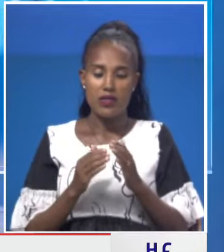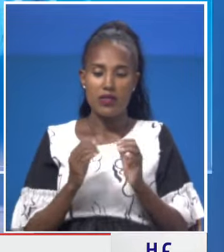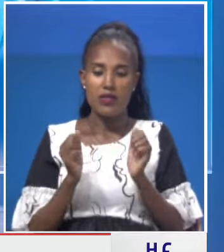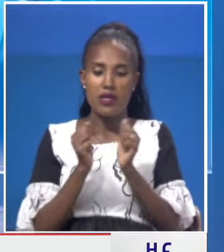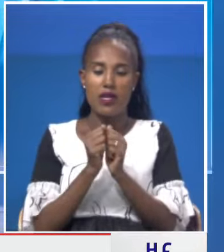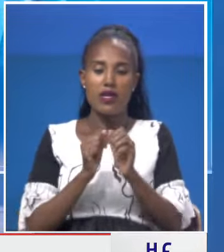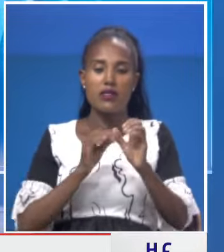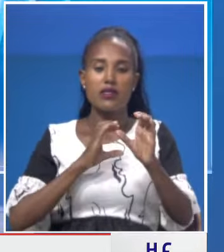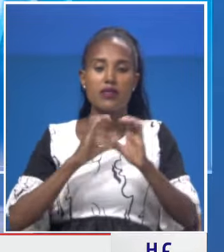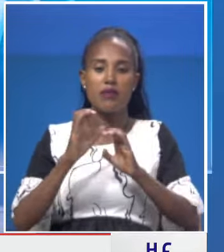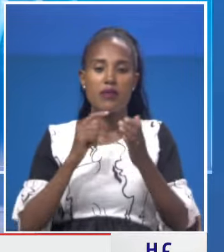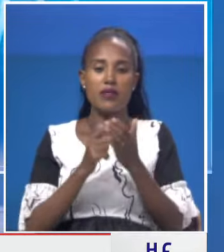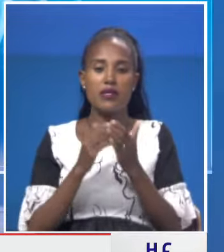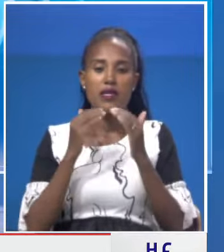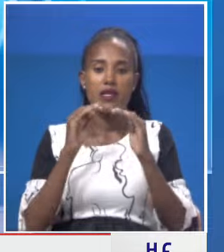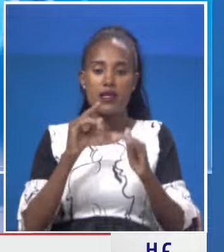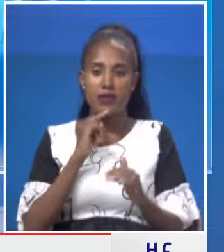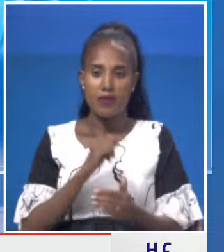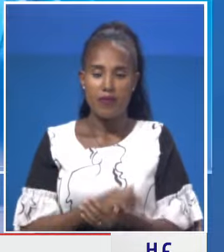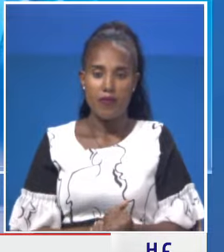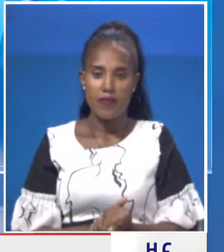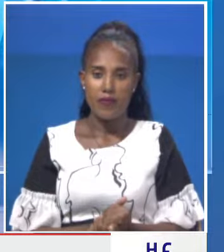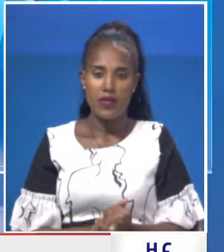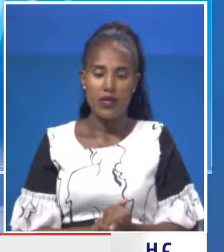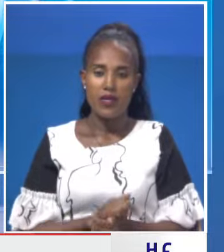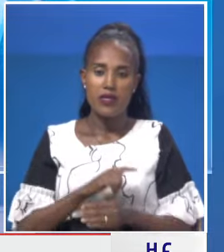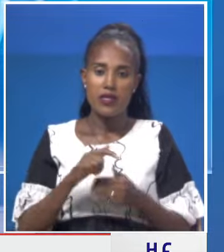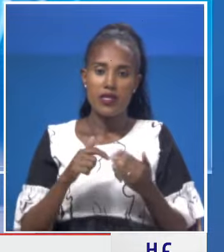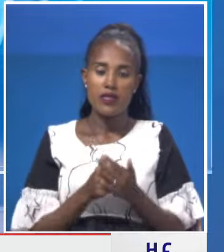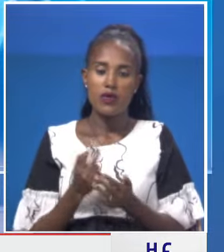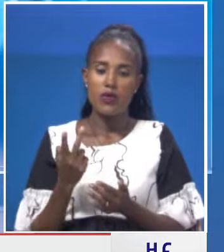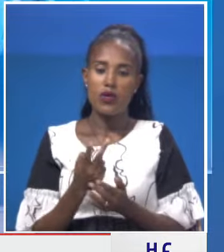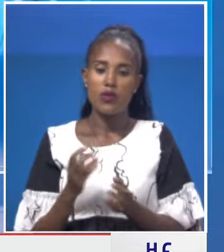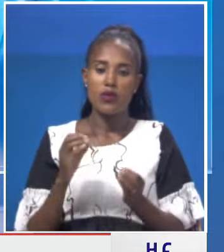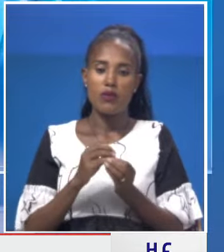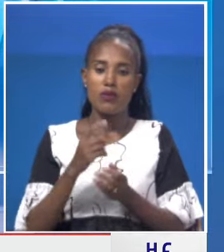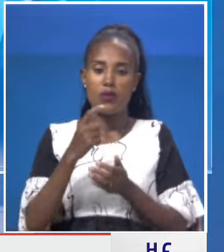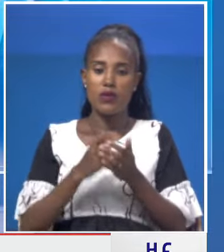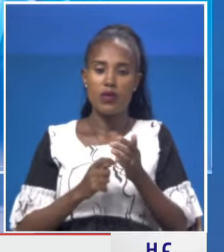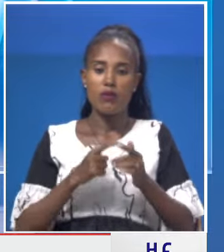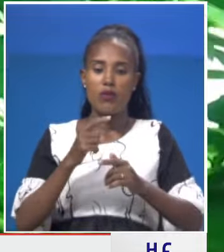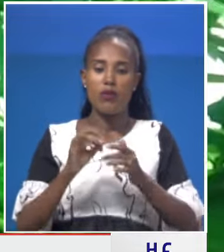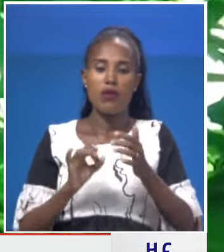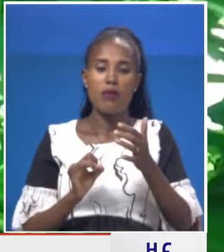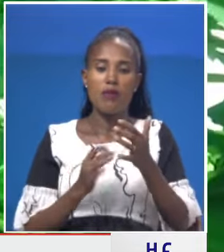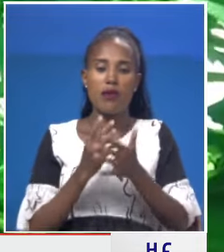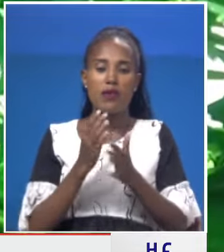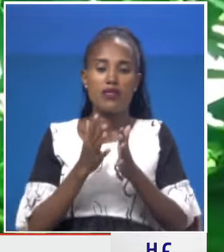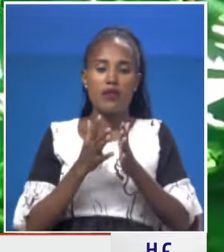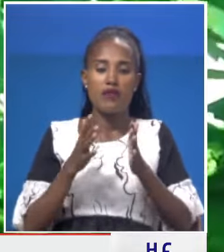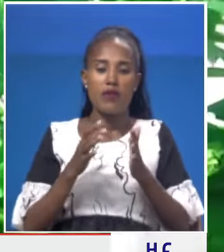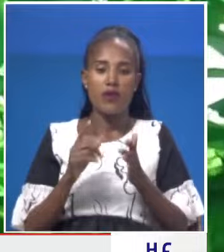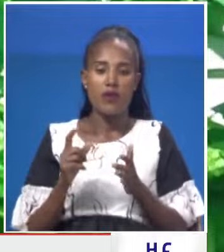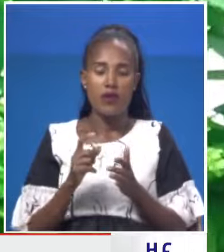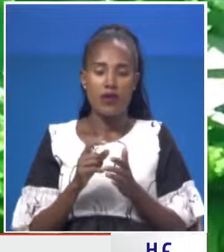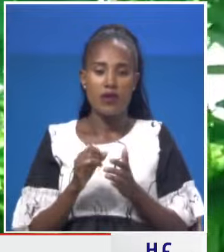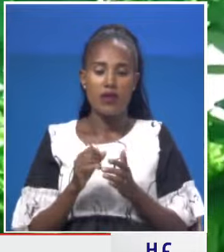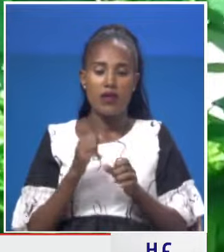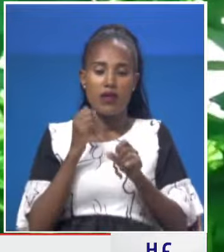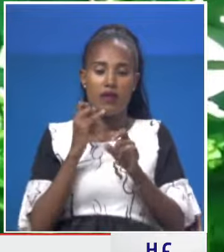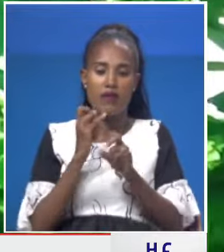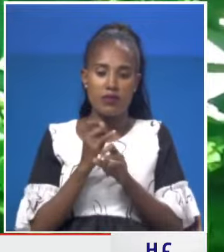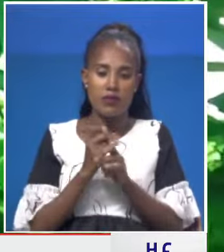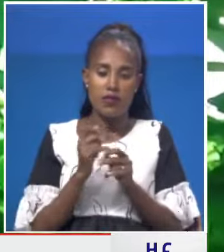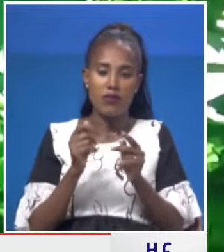ልክ ነው የተግባባ ነው። የሁለቱ ድምር ውጤት ሄዶ ሄዶ ልማት ማልማት ሰፊ የሆነ የኢንቨስትመንት